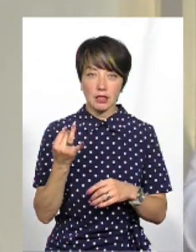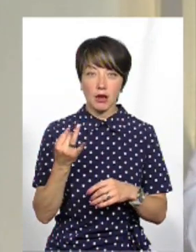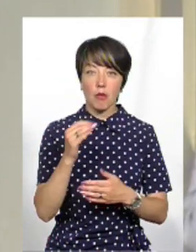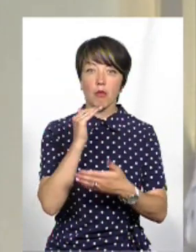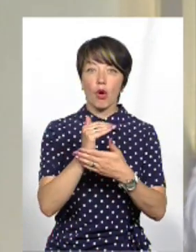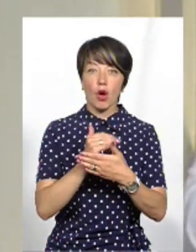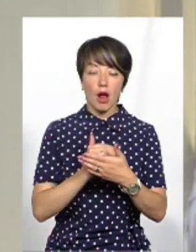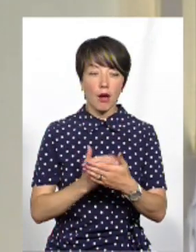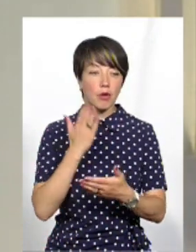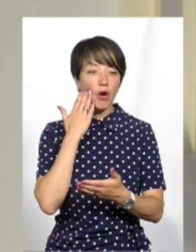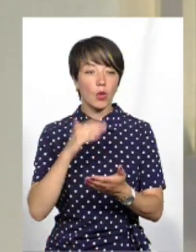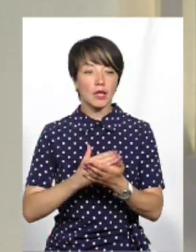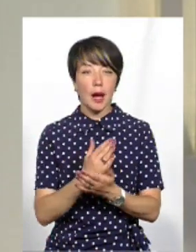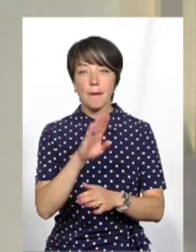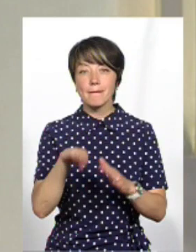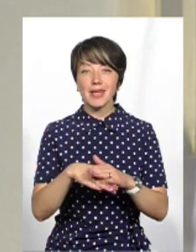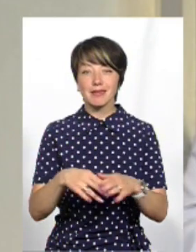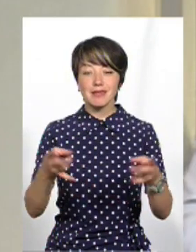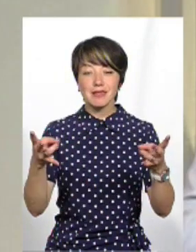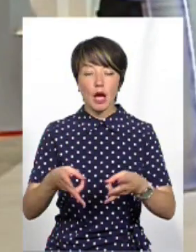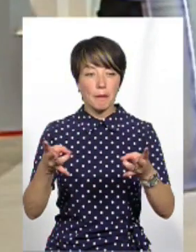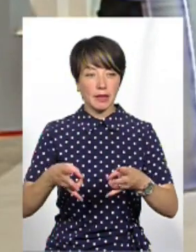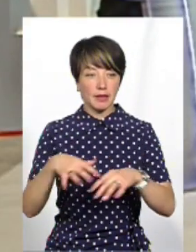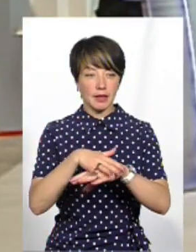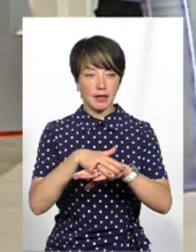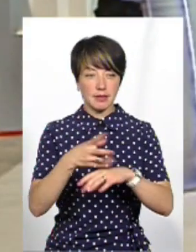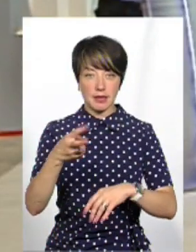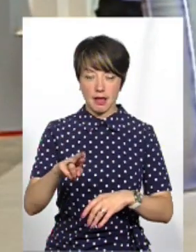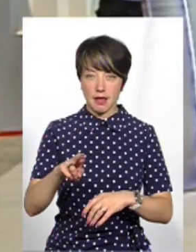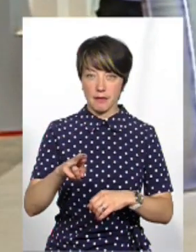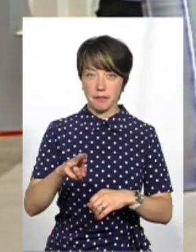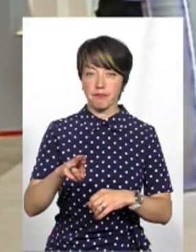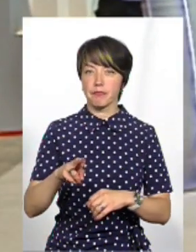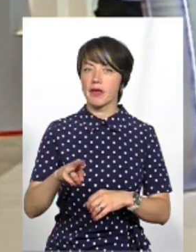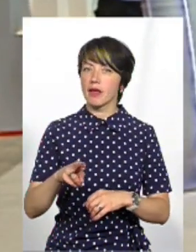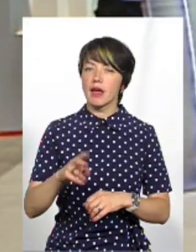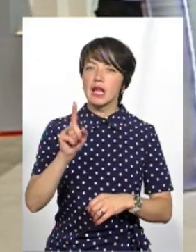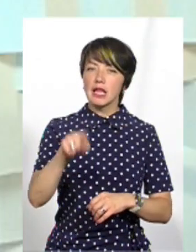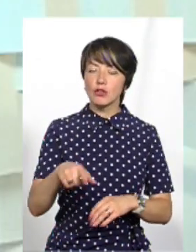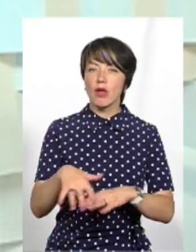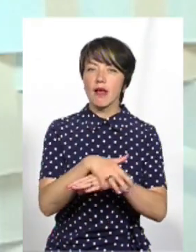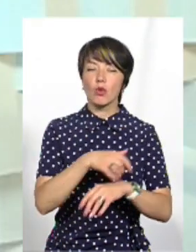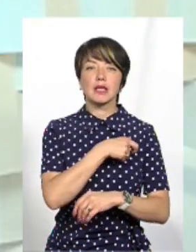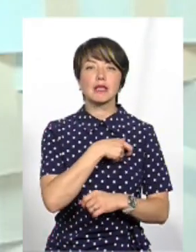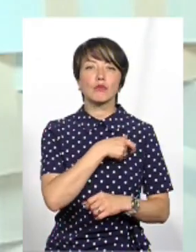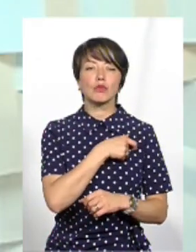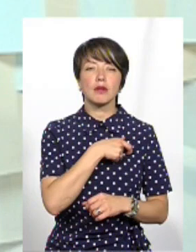ну, програма орієнтується під запити населення. А скажіть, от те, що народні